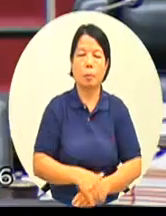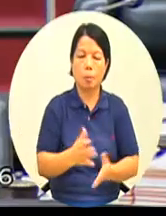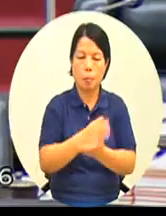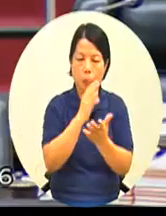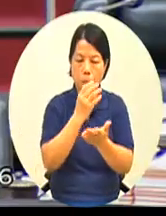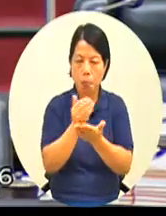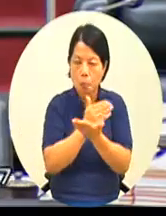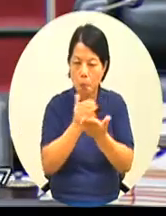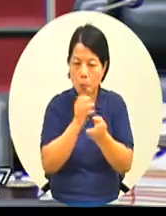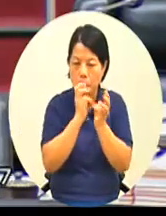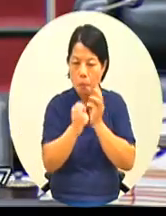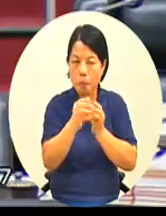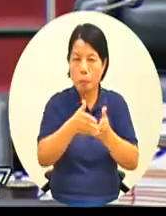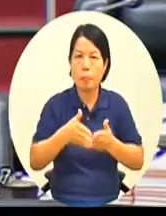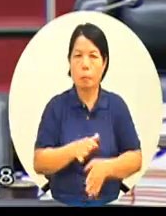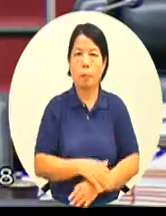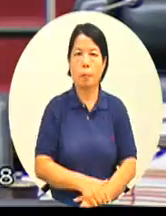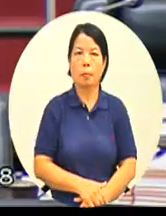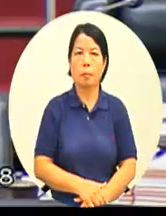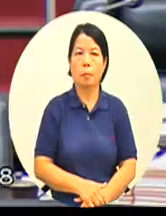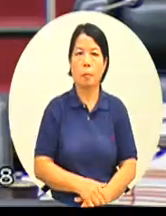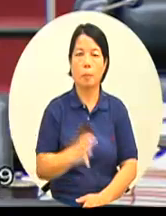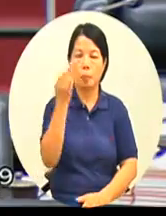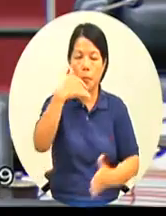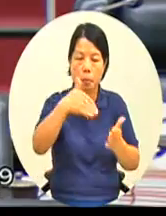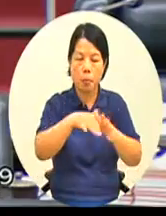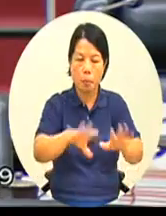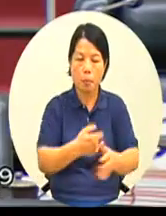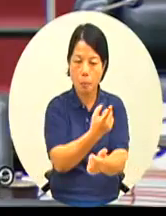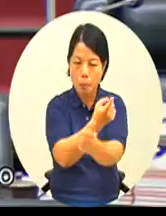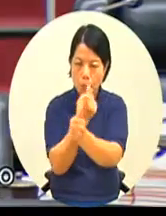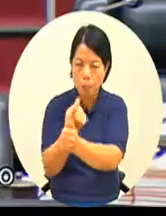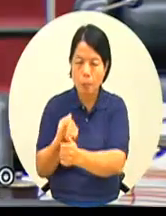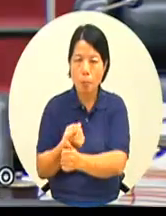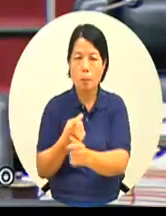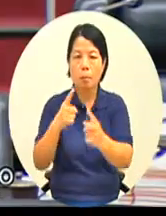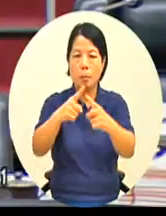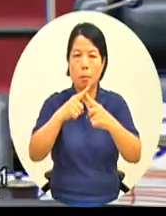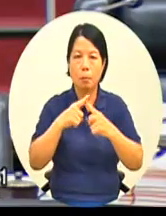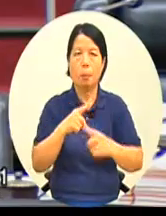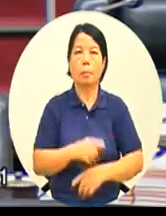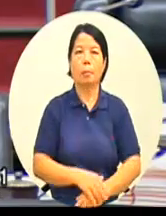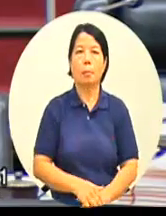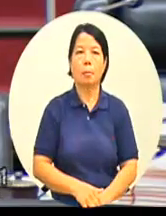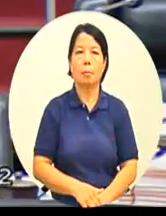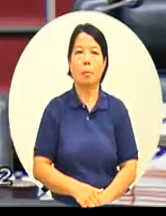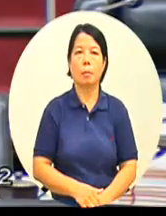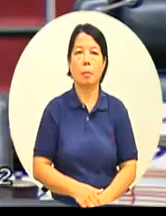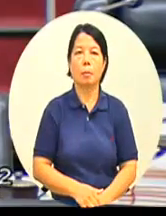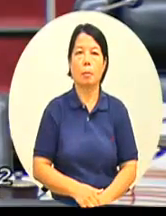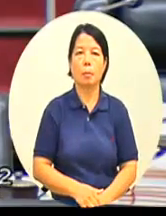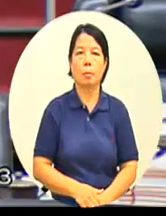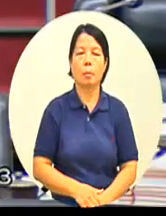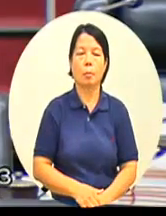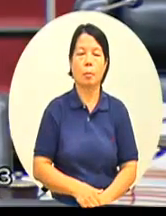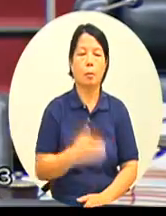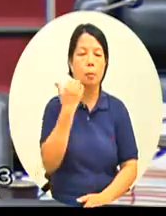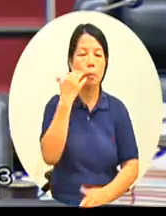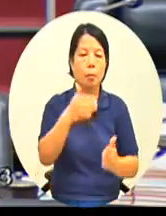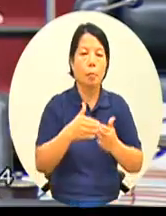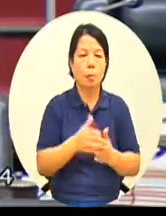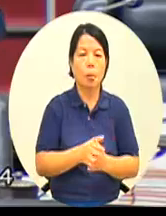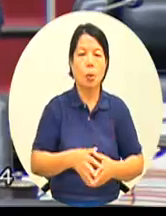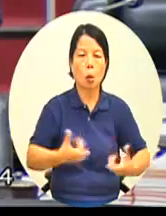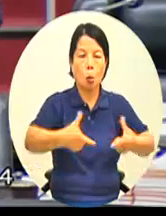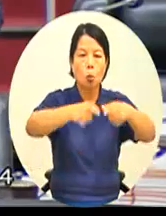析。我们可以去看到我们大概吸引到哪一些的人才。然后我们也可以知道哪一些是归于返乡